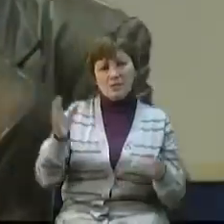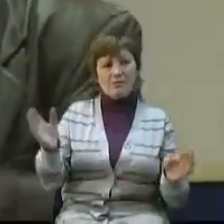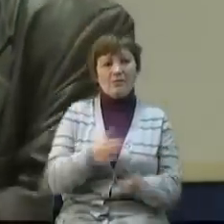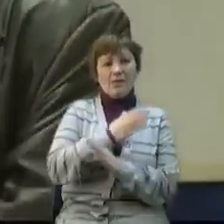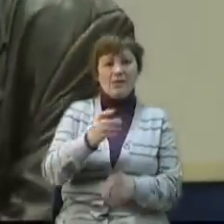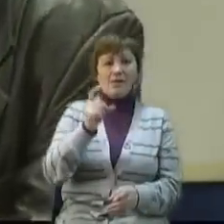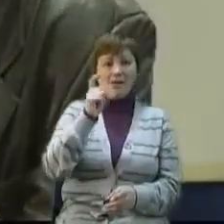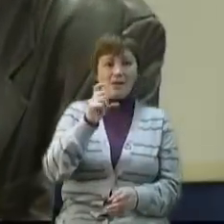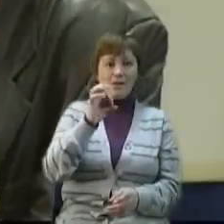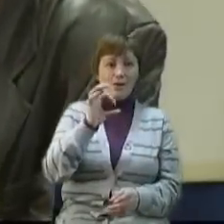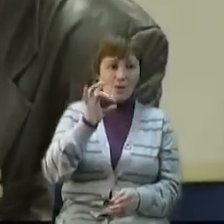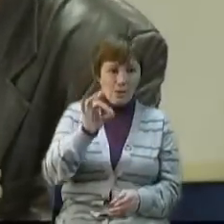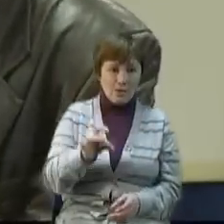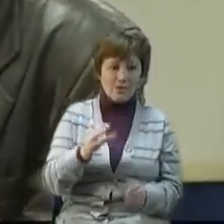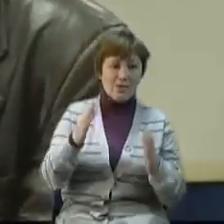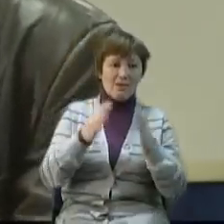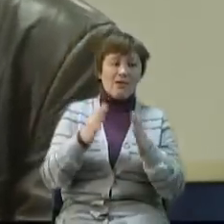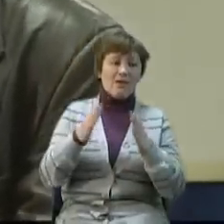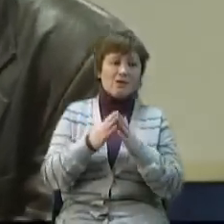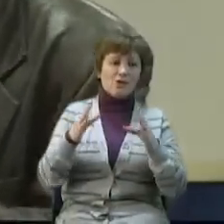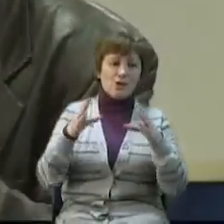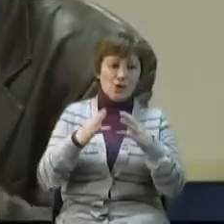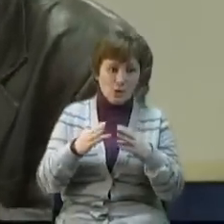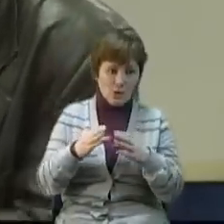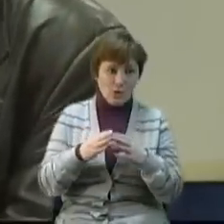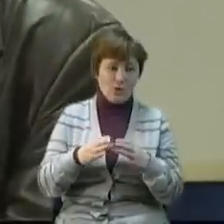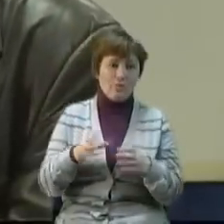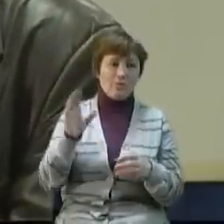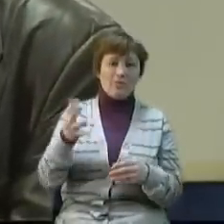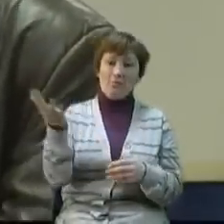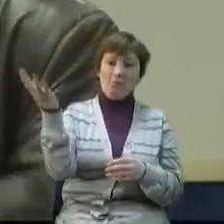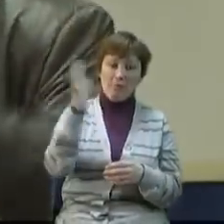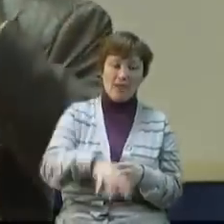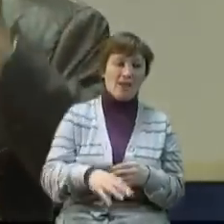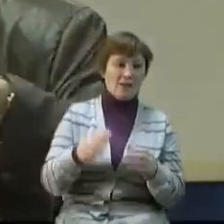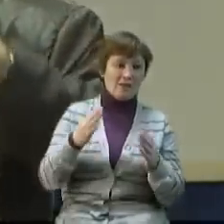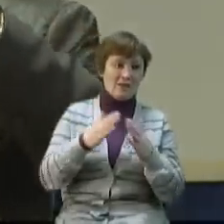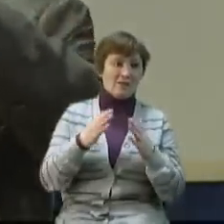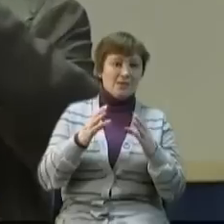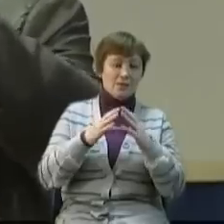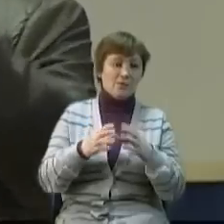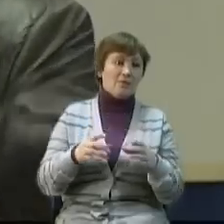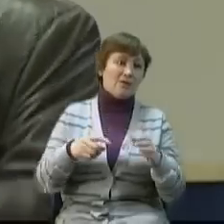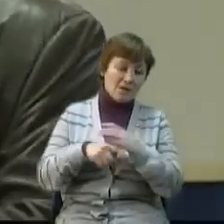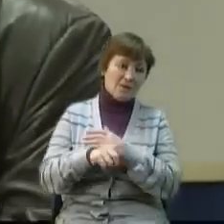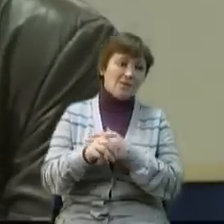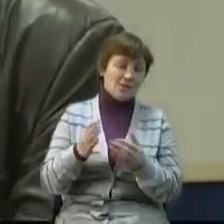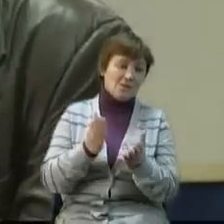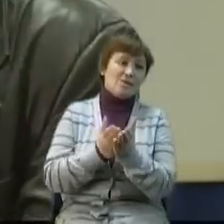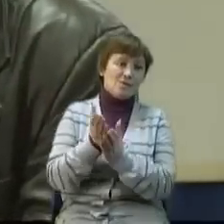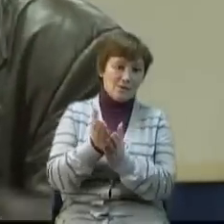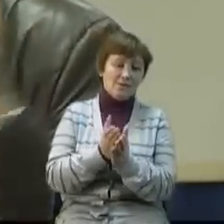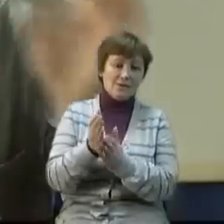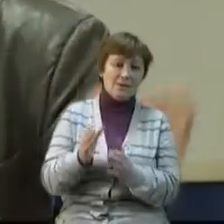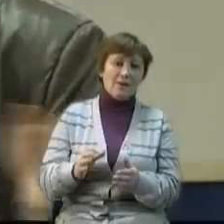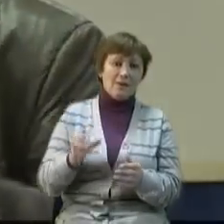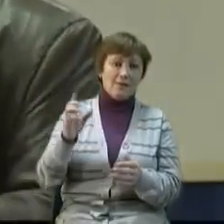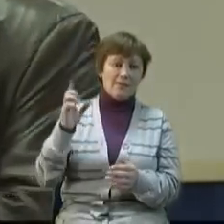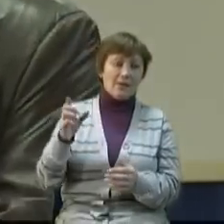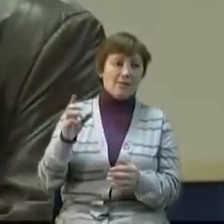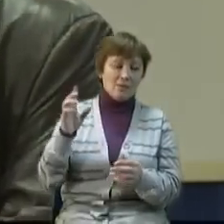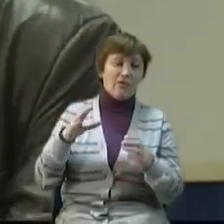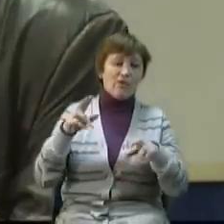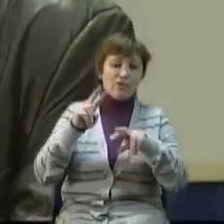потом домашнюю группу какую-то вести. Потом мне дали 5 домашних групп, потом и все, потом как-то Бог в зону